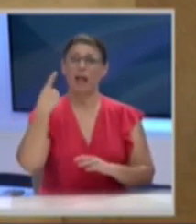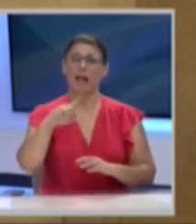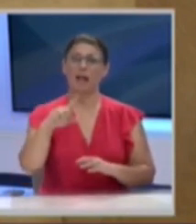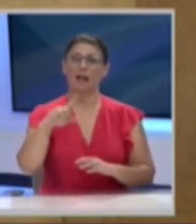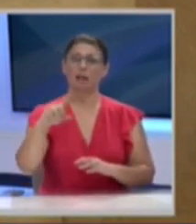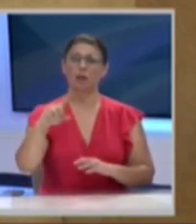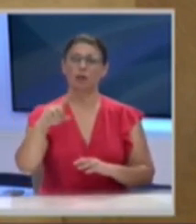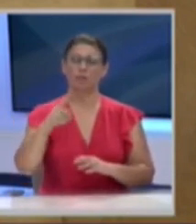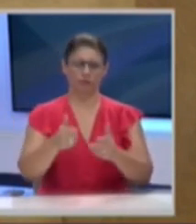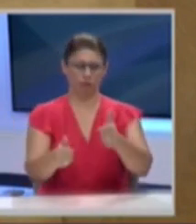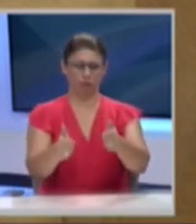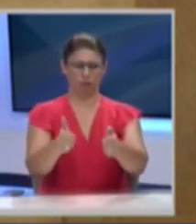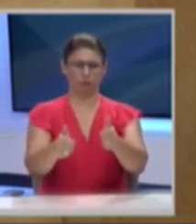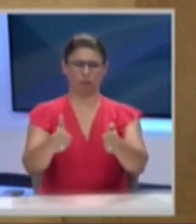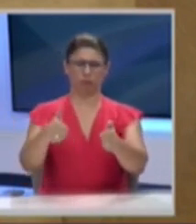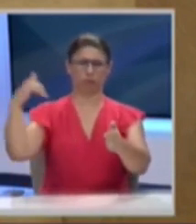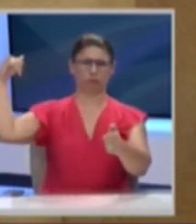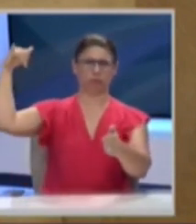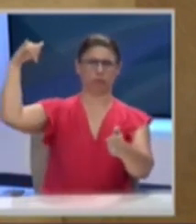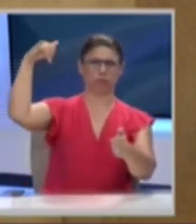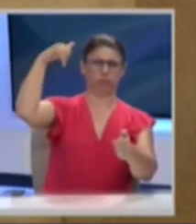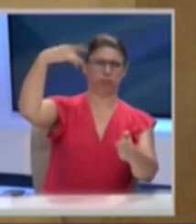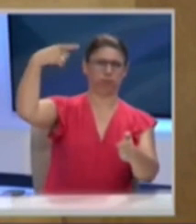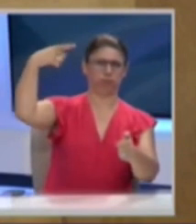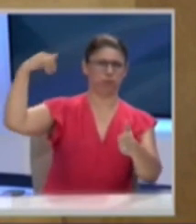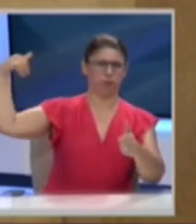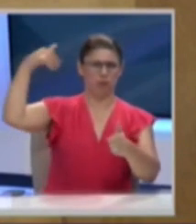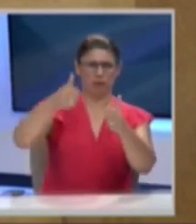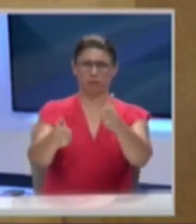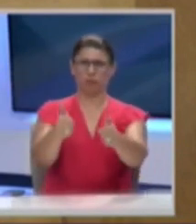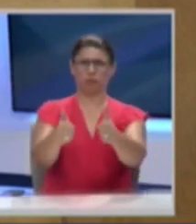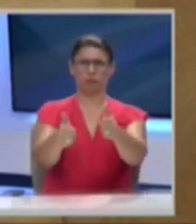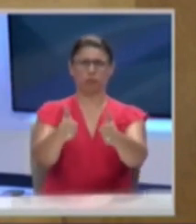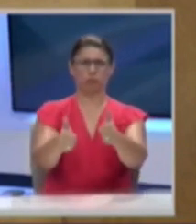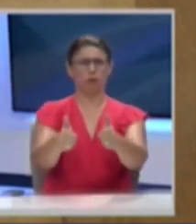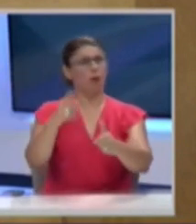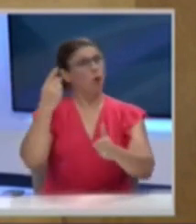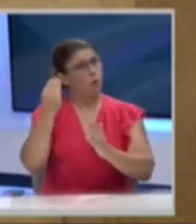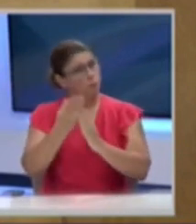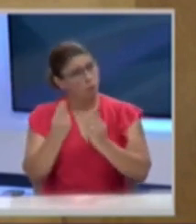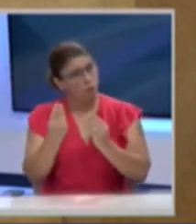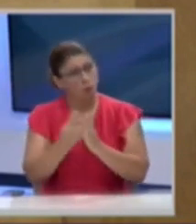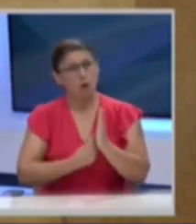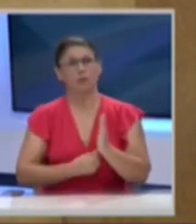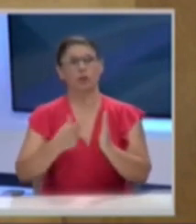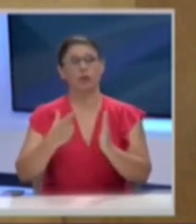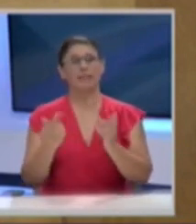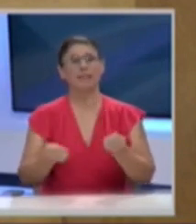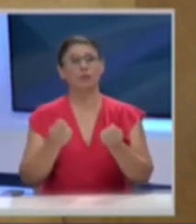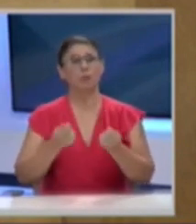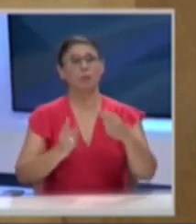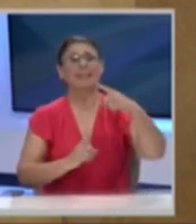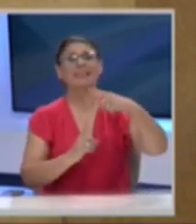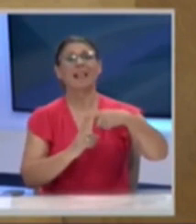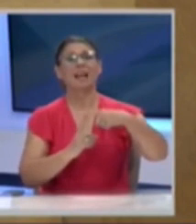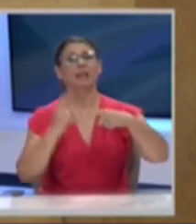να παρακολουθούν ευαίσθητα σημεία, πολλές φορές και με χρήση τεχνητής νοημοσύνης, έτσι ώστε να μπορούμε να ενημερωνόμαστε